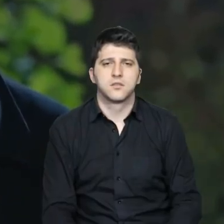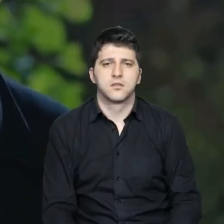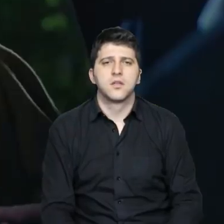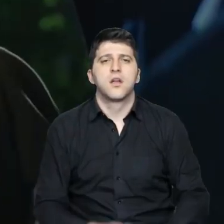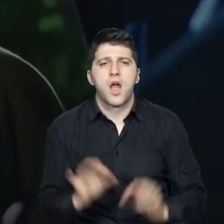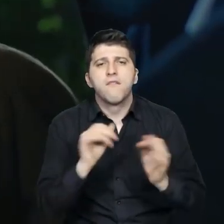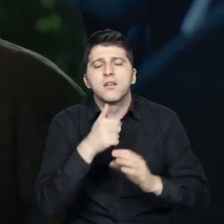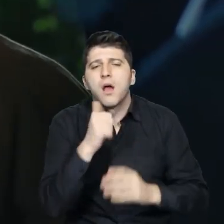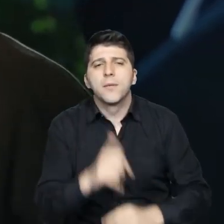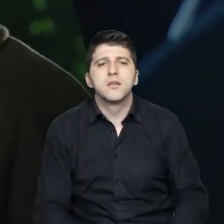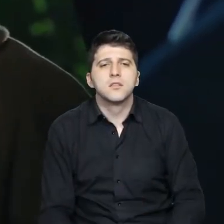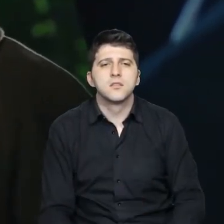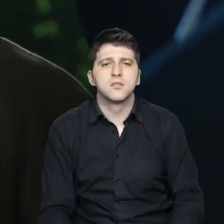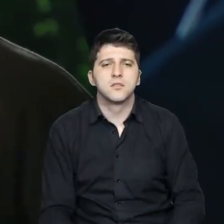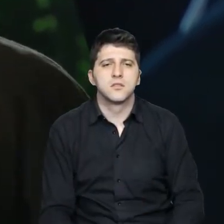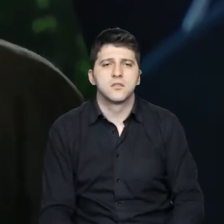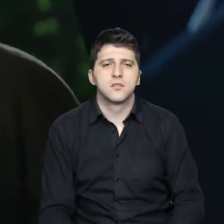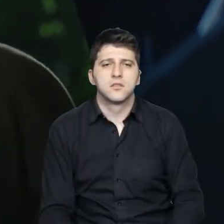Evet abi.